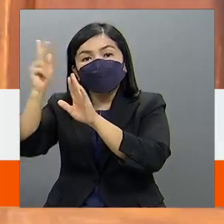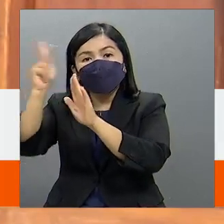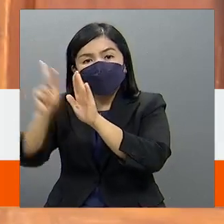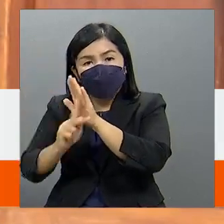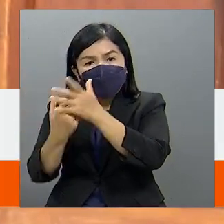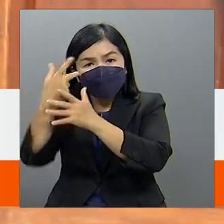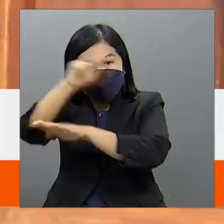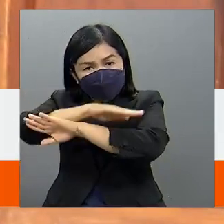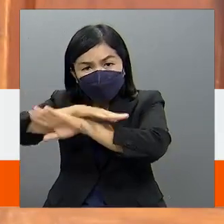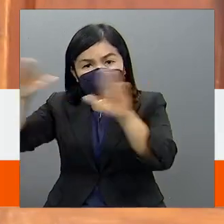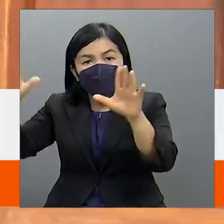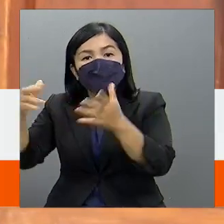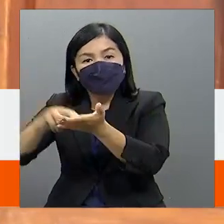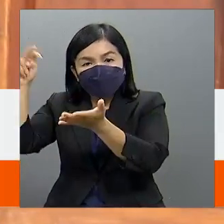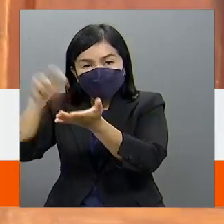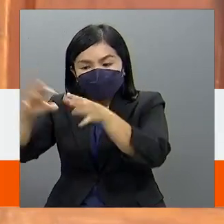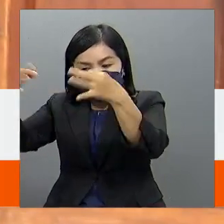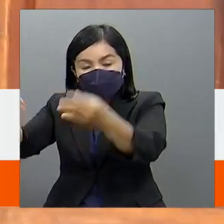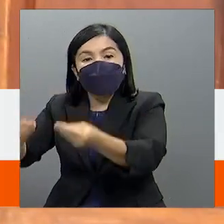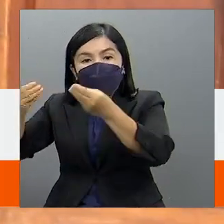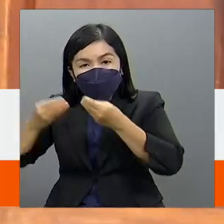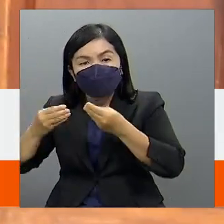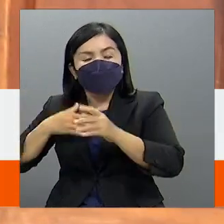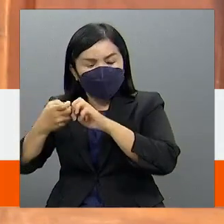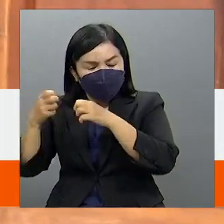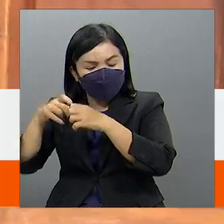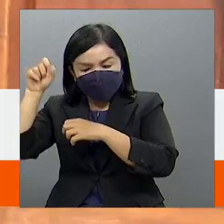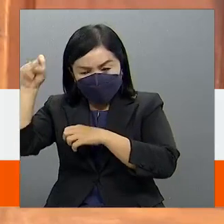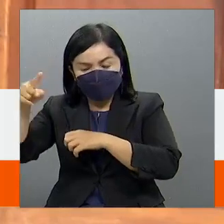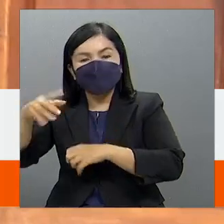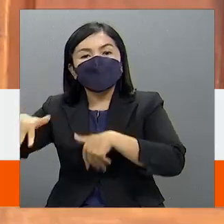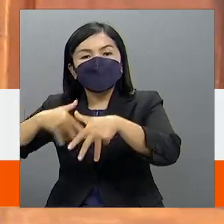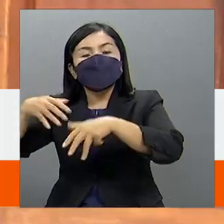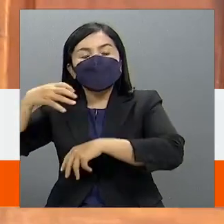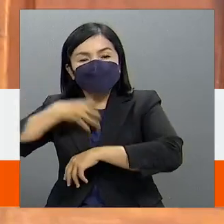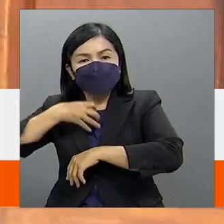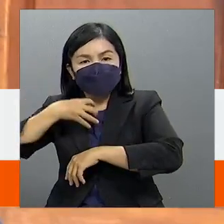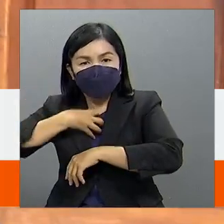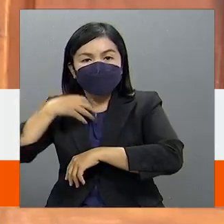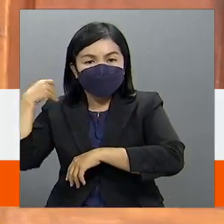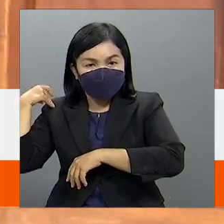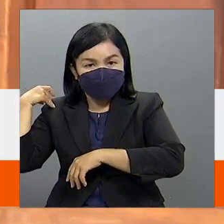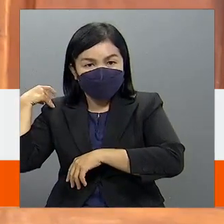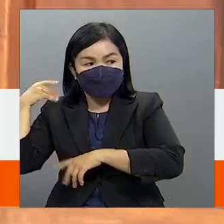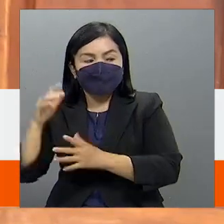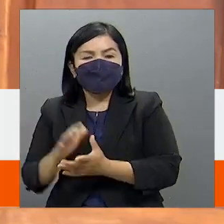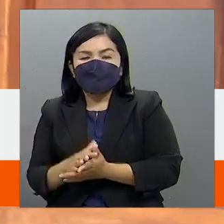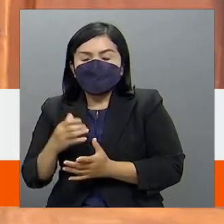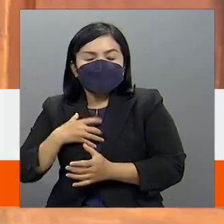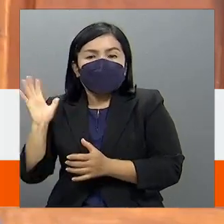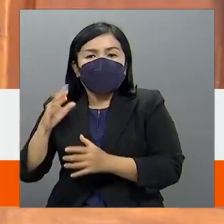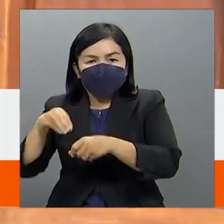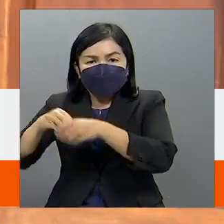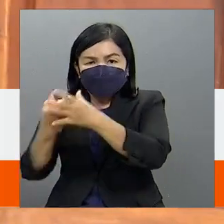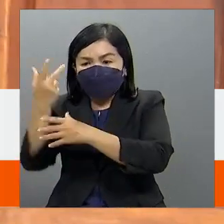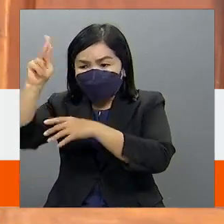อันนี้คือปัญหาเรื่องด่วนที่เราอยากจะทำมากนะตอนนี้นะคะแต่เราก็ไม่อยากอยู่พื้นที่ป่าไม้นะพูดถึงเดียว